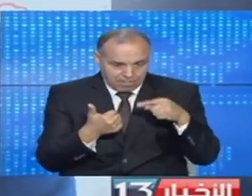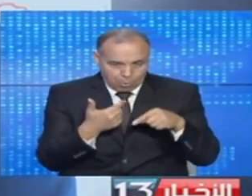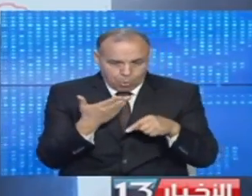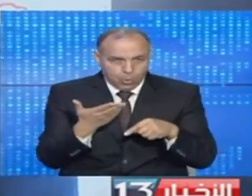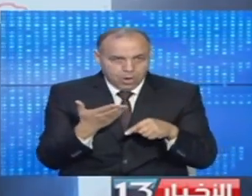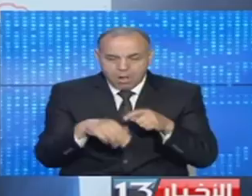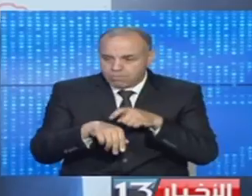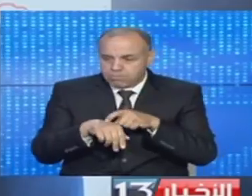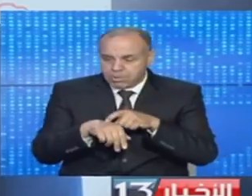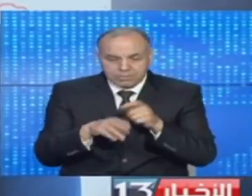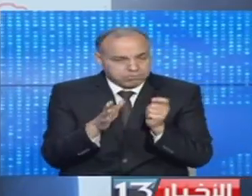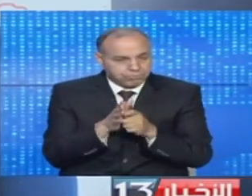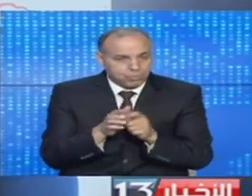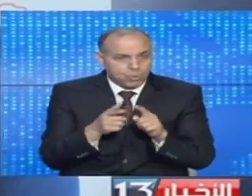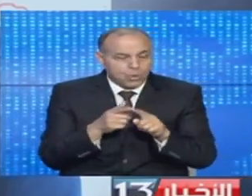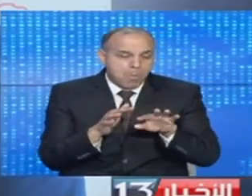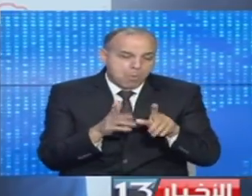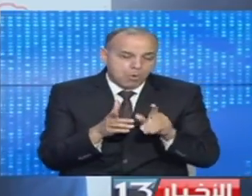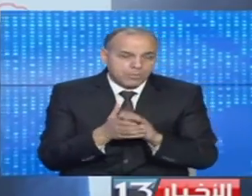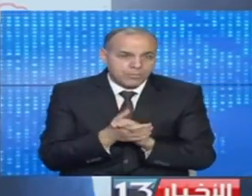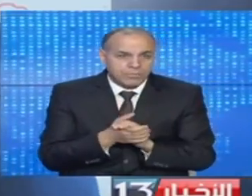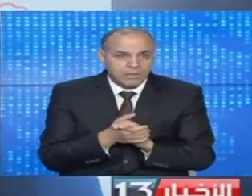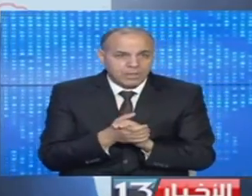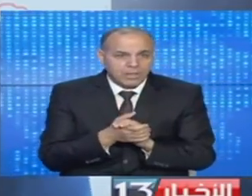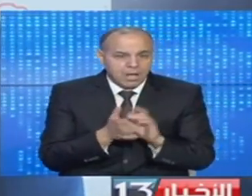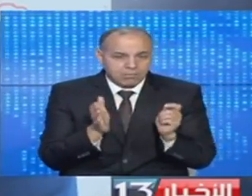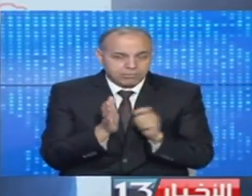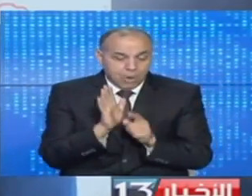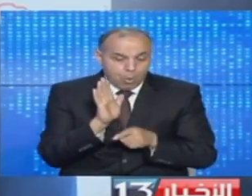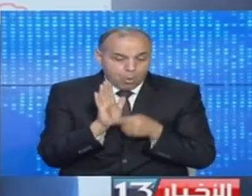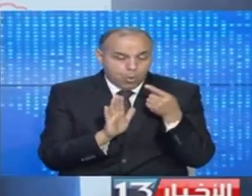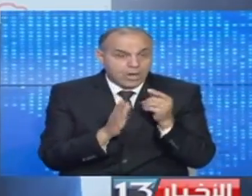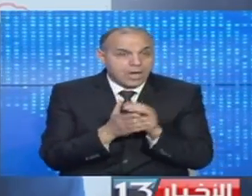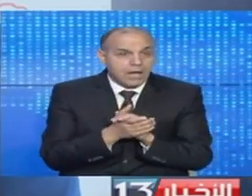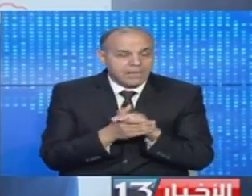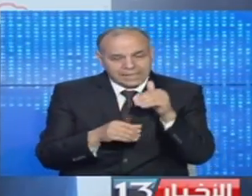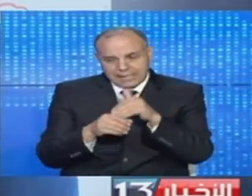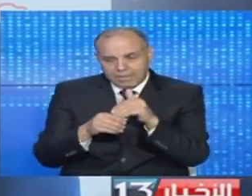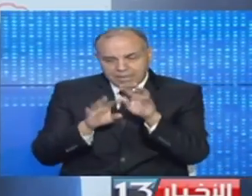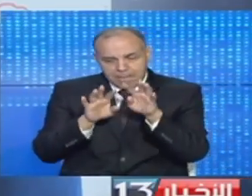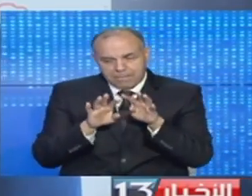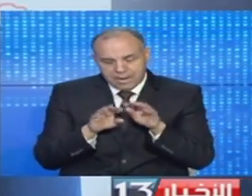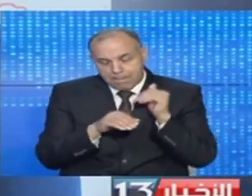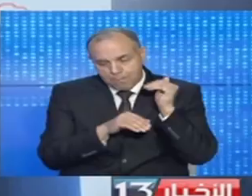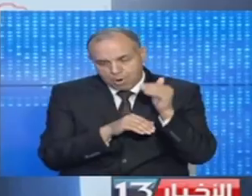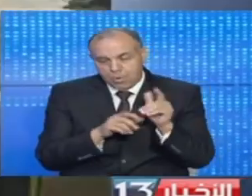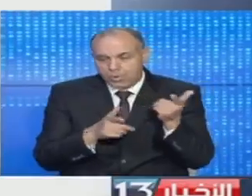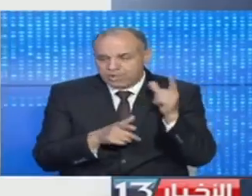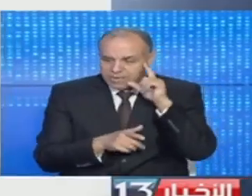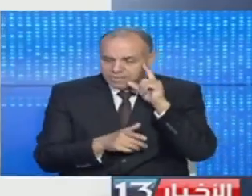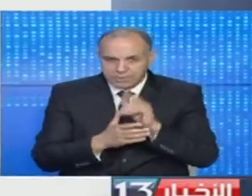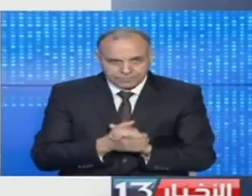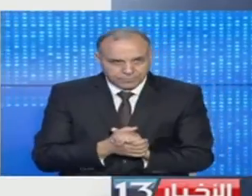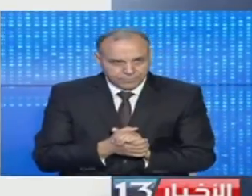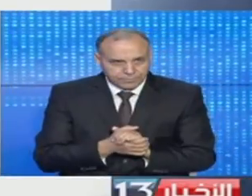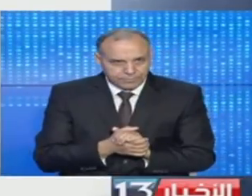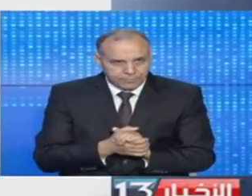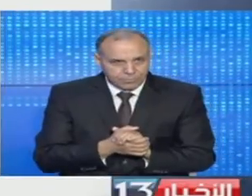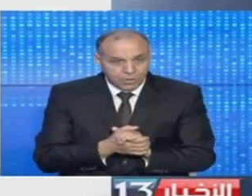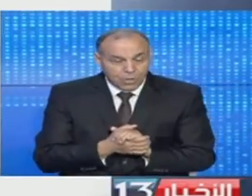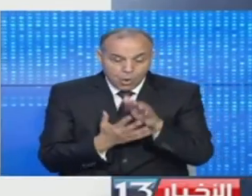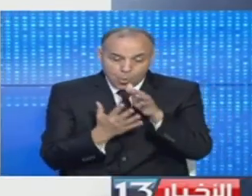بموعد اه اه ربما يكون هو موعد اولى للانتخابات البرلمانيه المقبله في ليبيا وثيقه